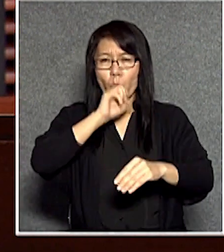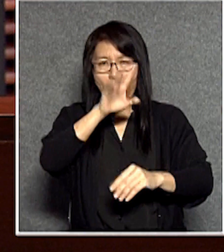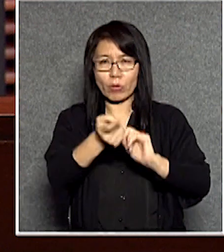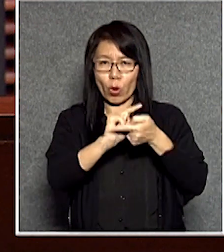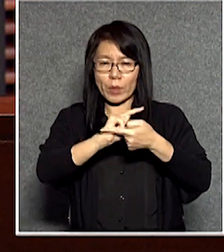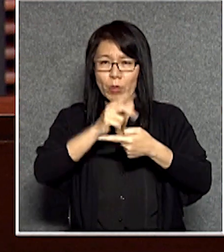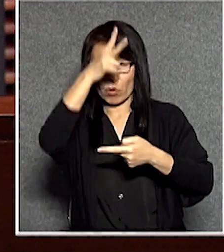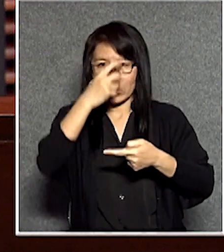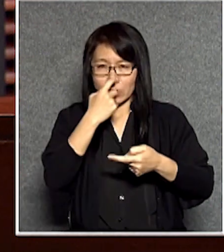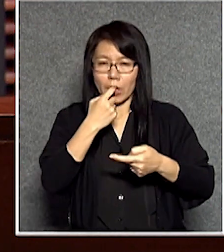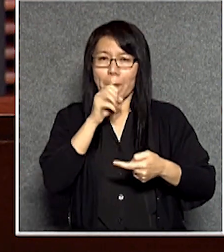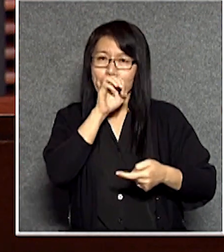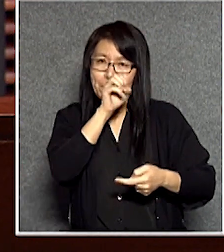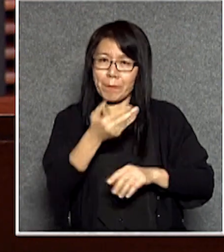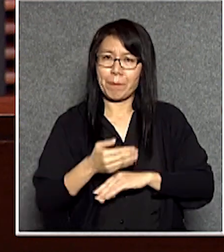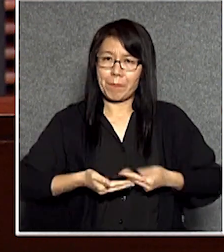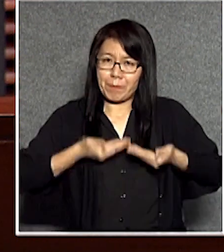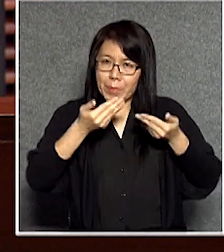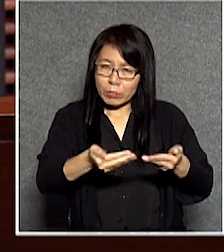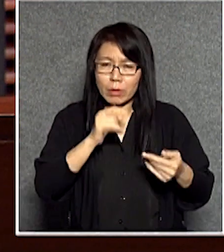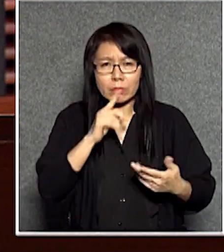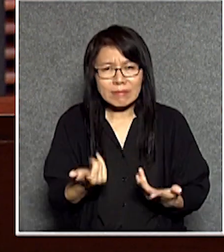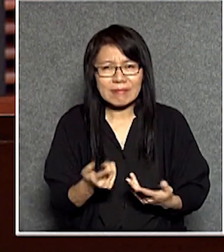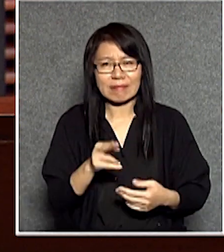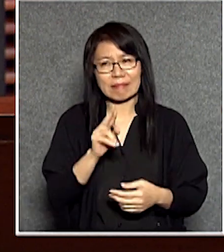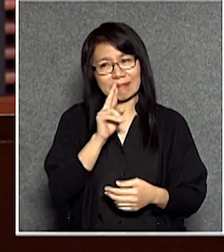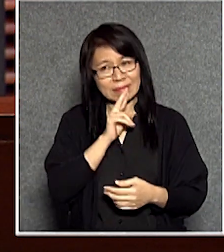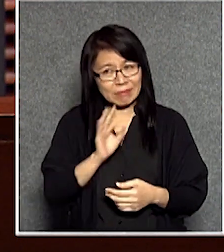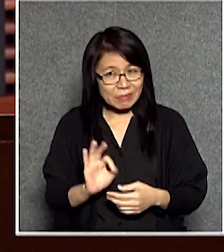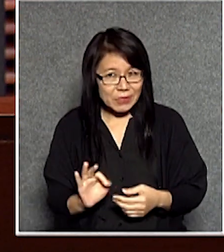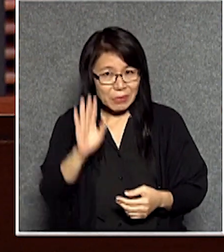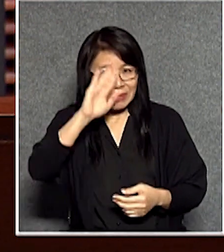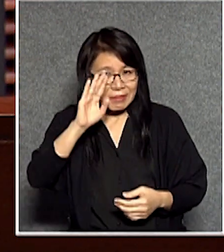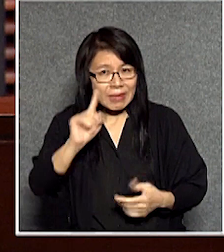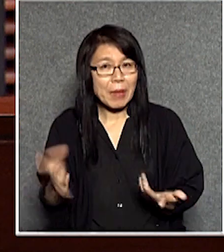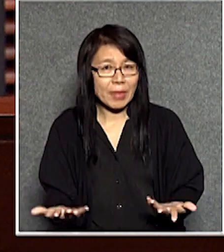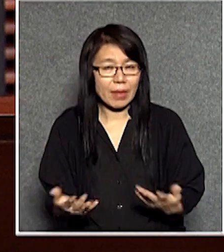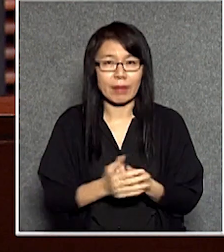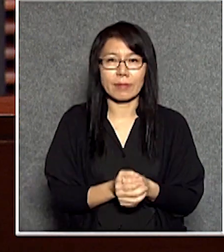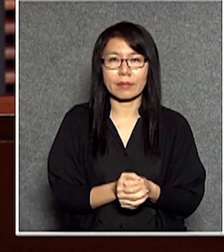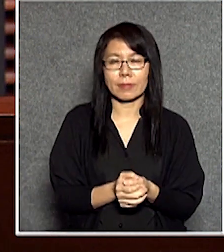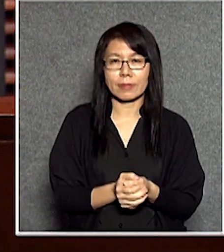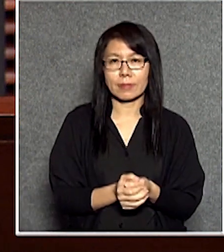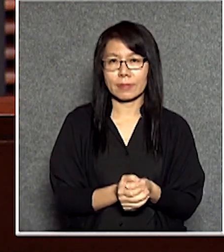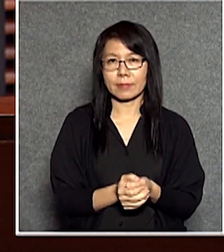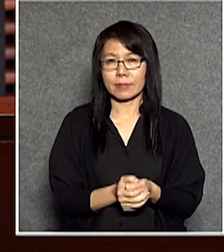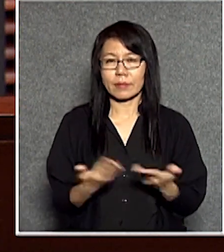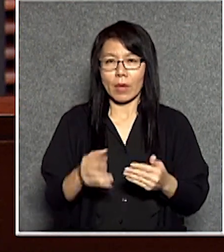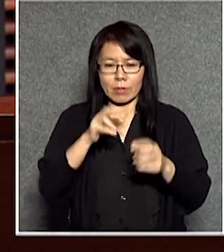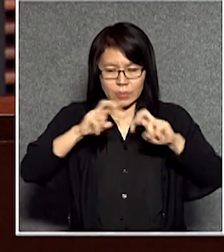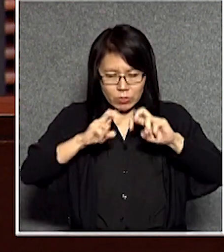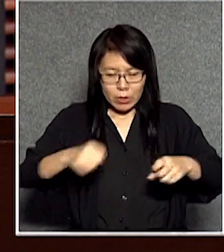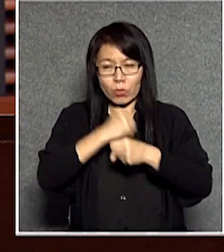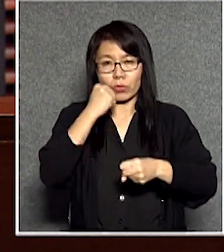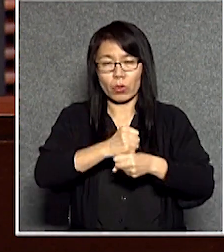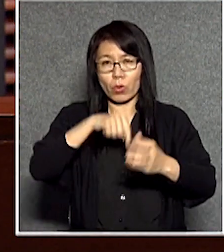轉達意見呢？這個當中如果不是隱瞞，主席又是什麼呢？主席，在調查工作來說，